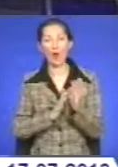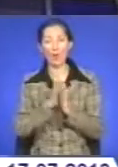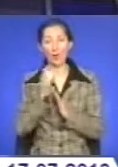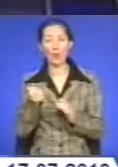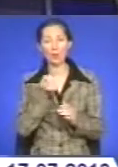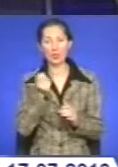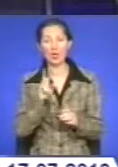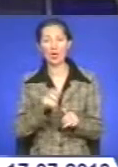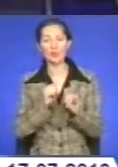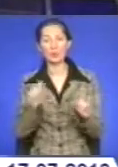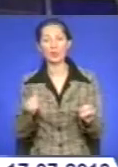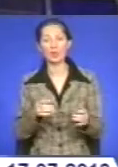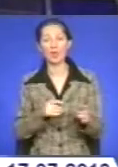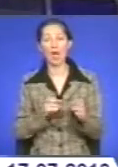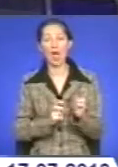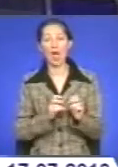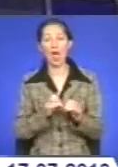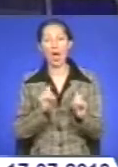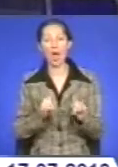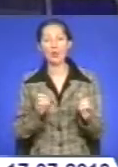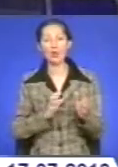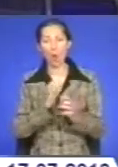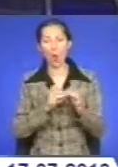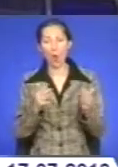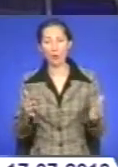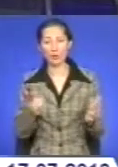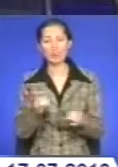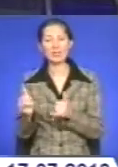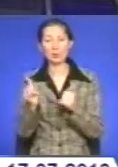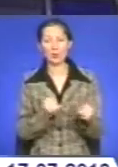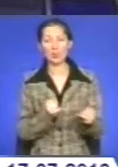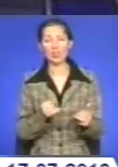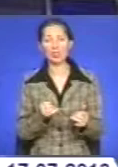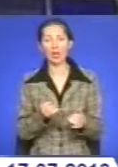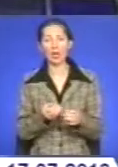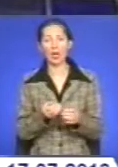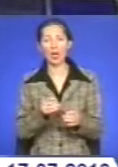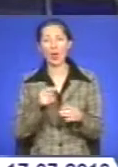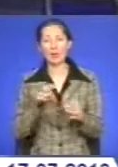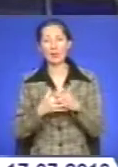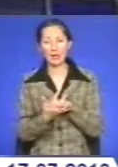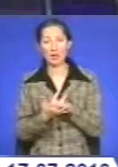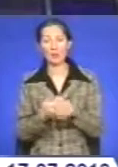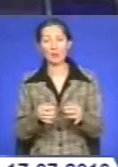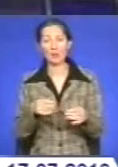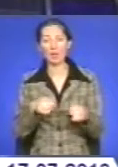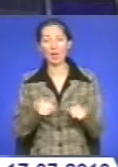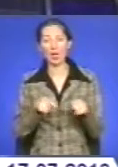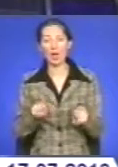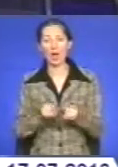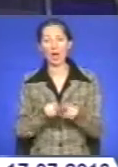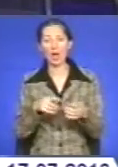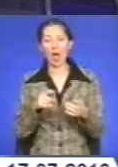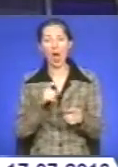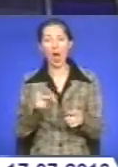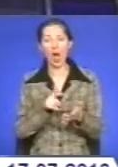забезпечити гідні зарплати селянам і недорогі продукти городянам? Йшлося на виїзному засіданні колегії Міністерства аграрної політики